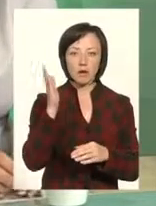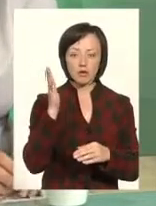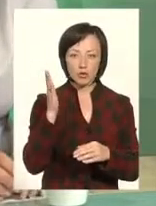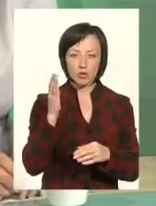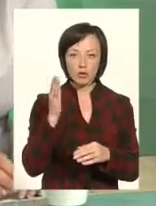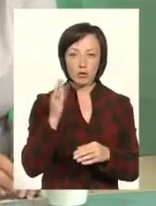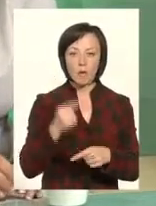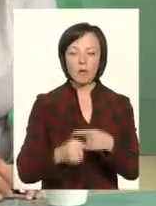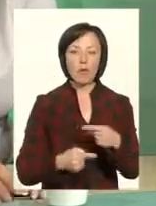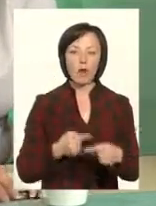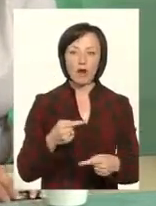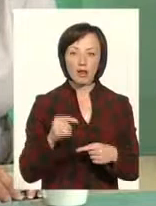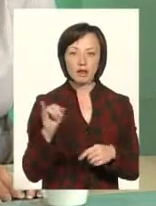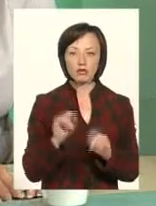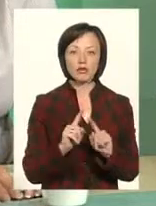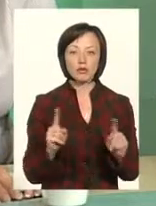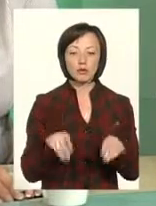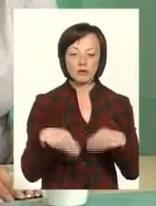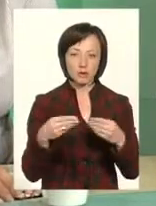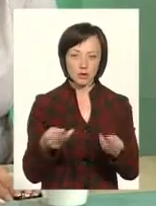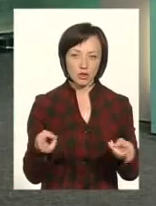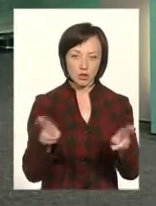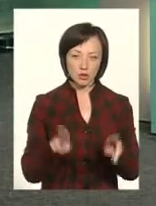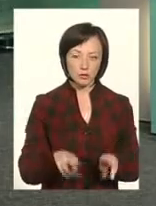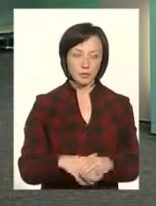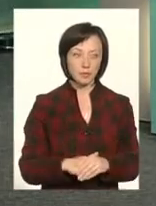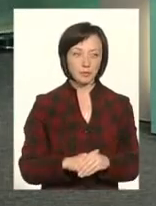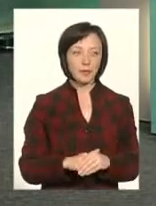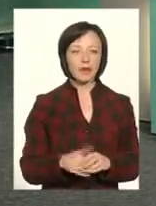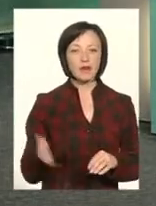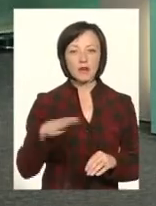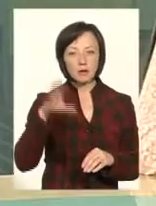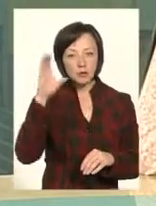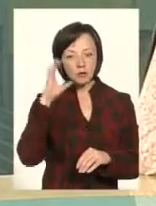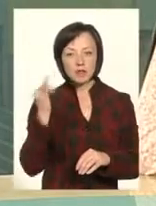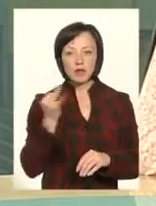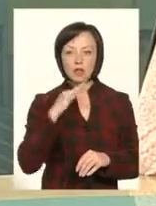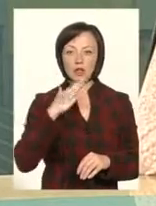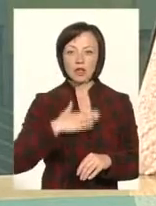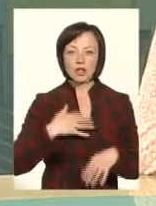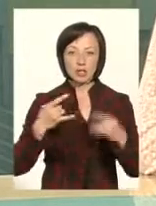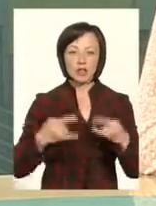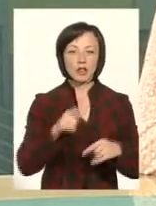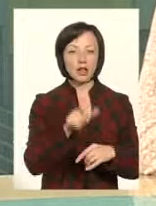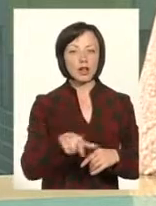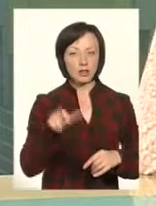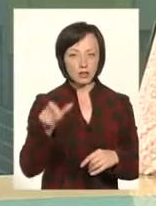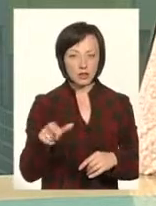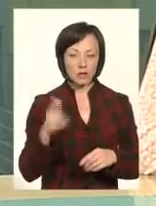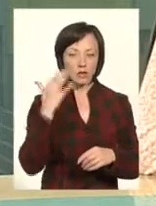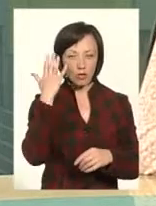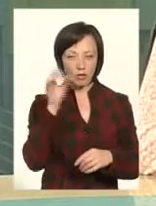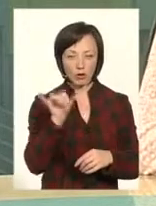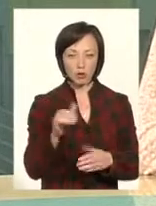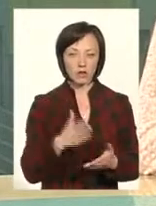майбутніх потомків і що ми їм залишимо після себе. Давайте послухаємо, що цікавить наших глядачів і які